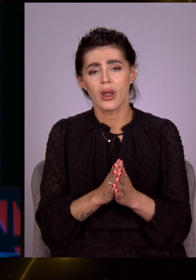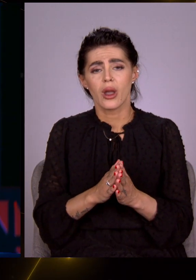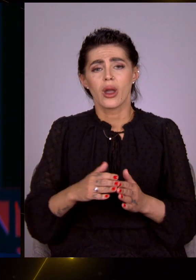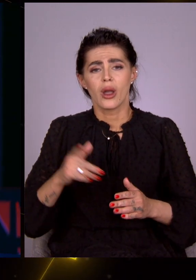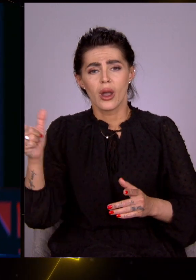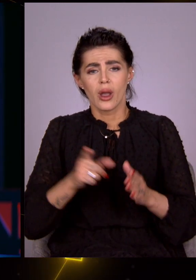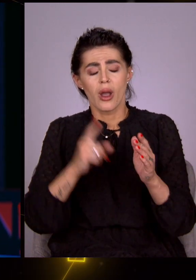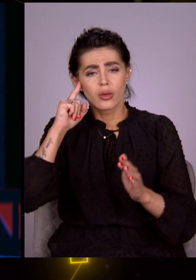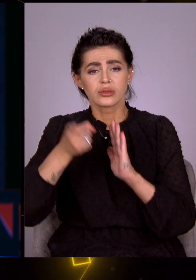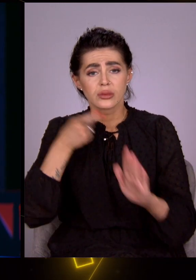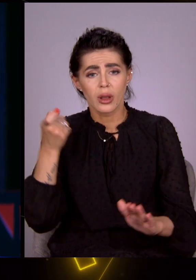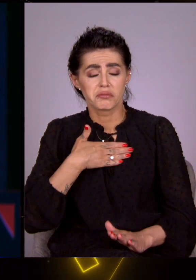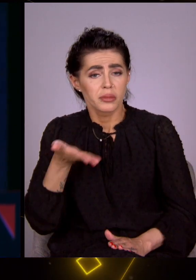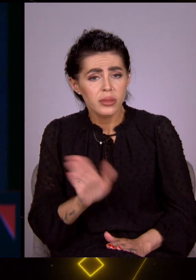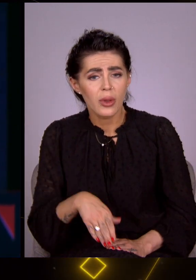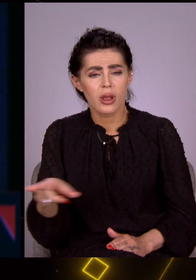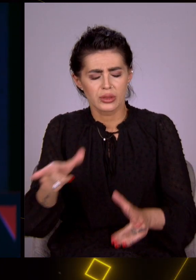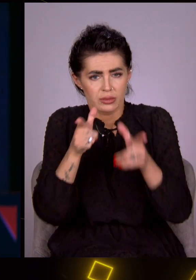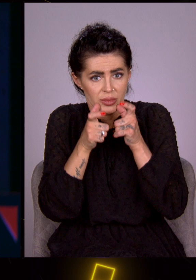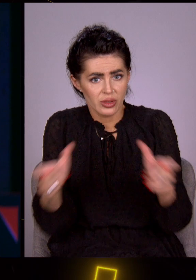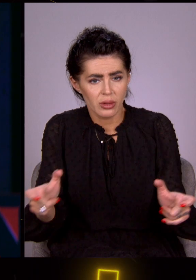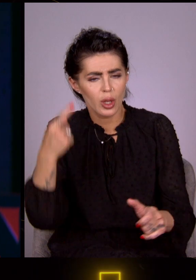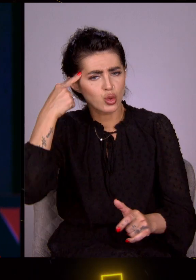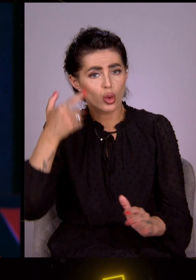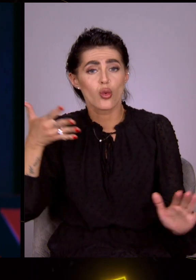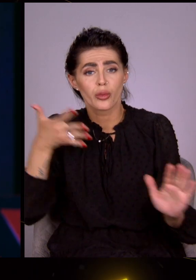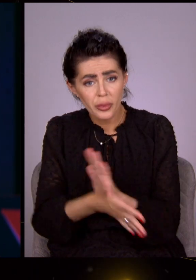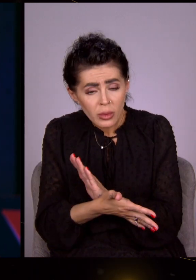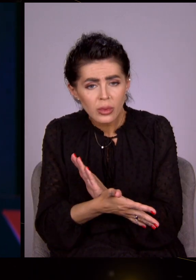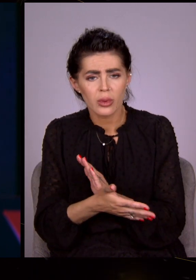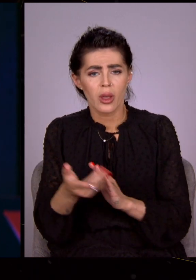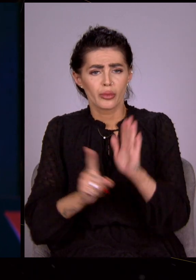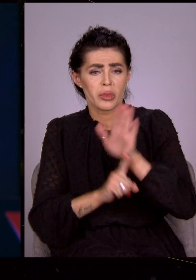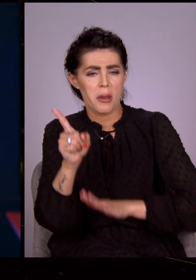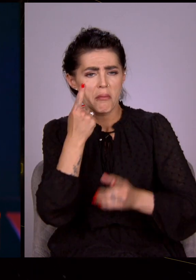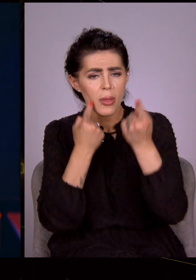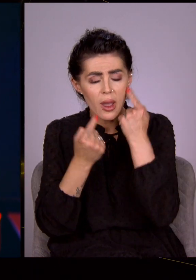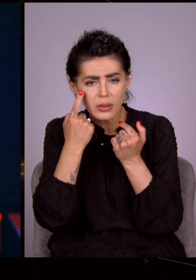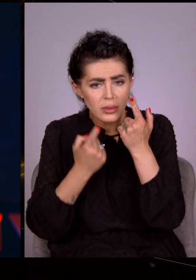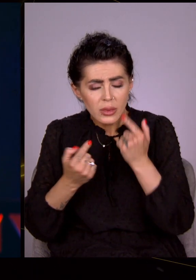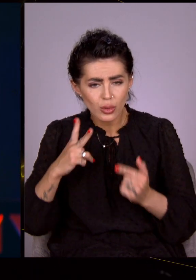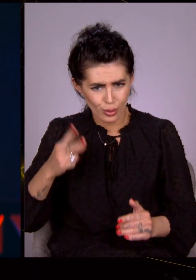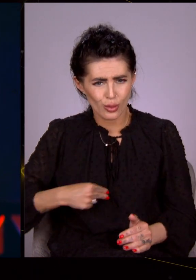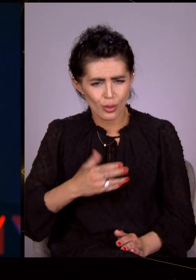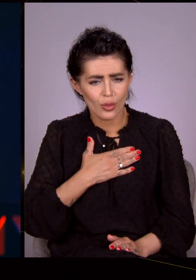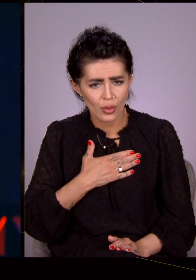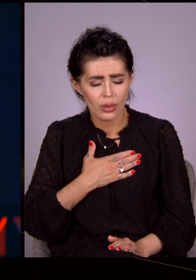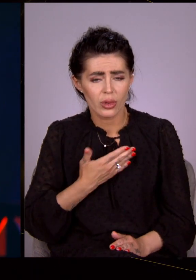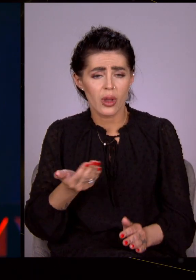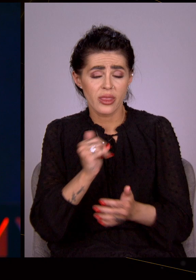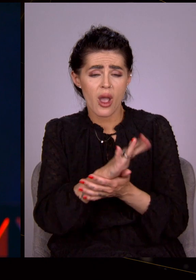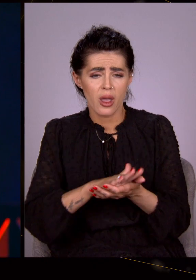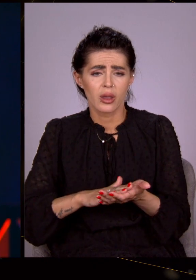крик, вона зрозуміла. Вона почала плакати. Ну, а далі